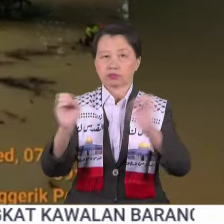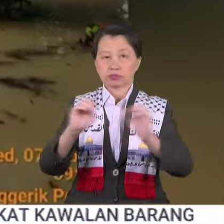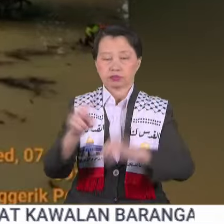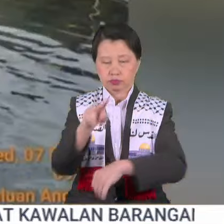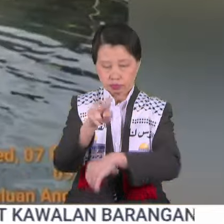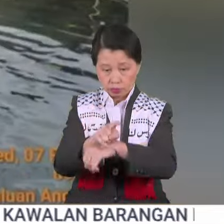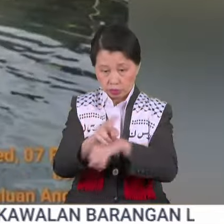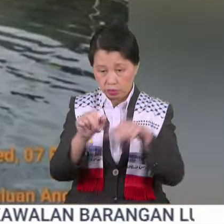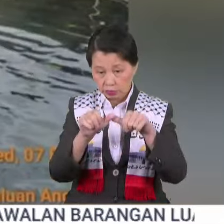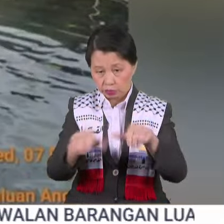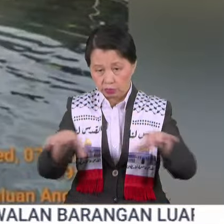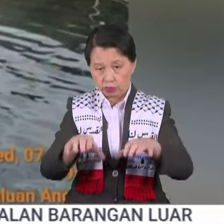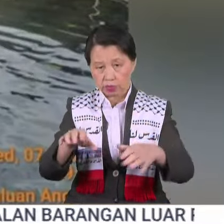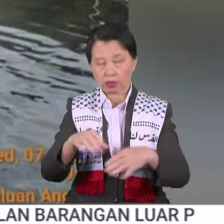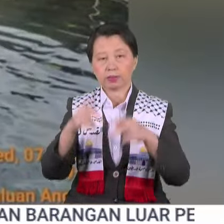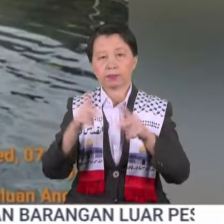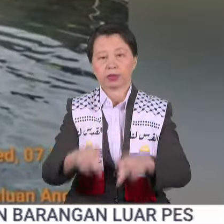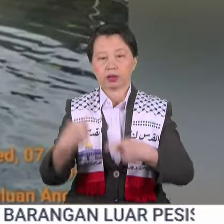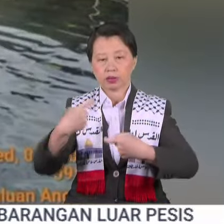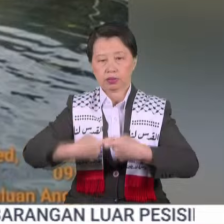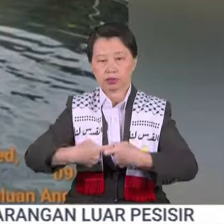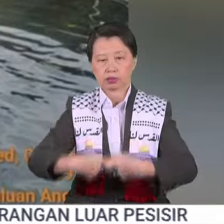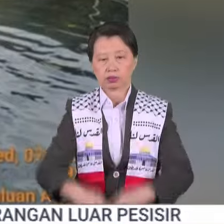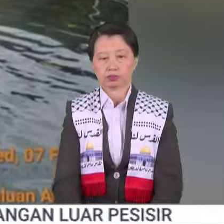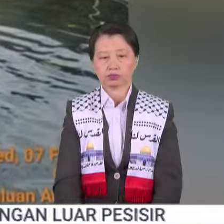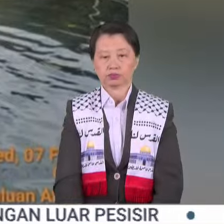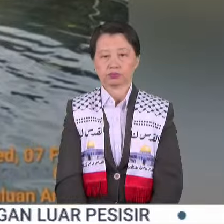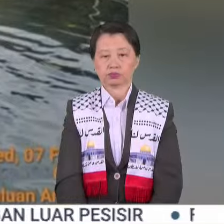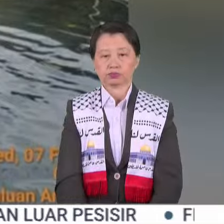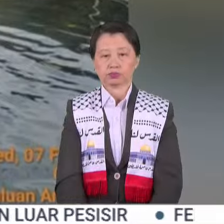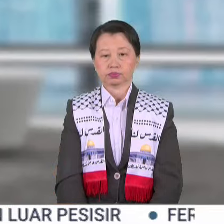Pemantauan masih dilakukan pihak berkaitan.